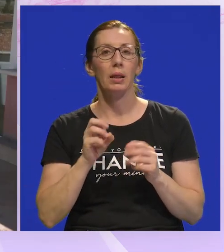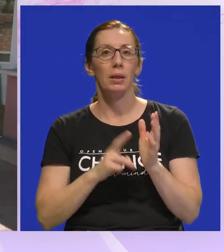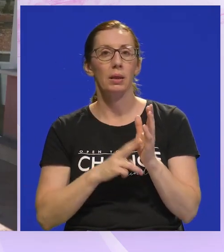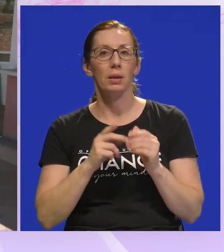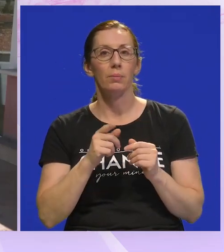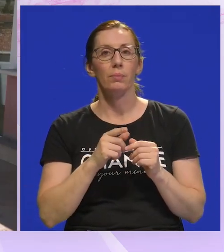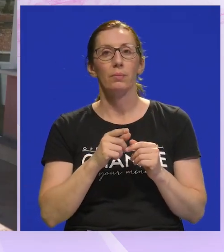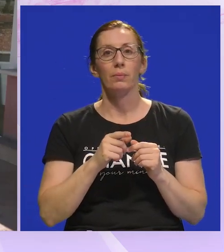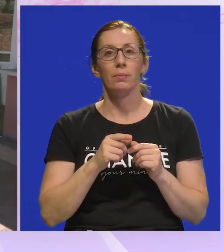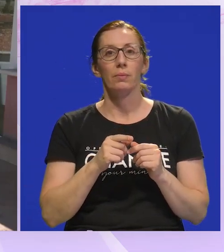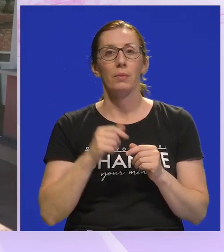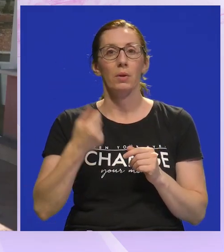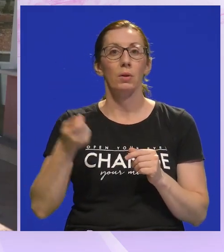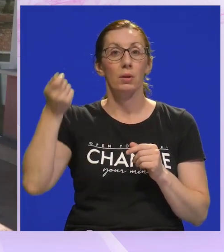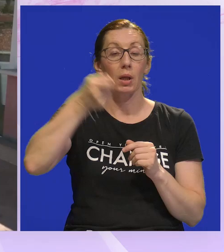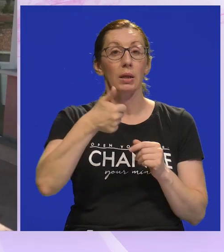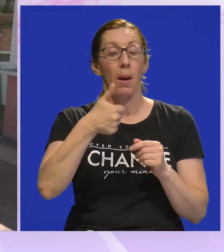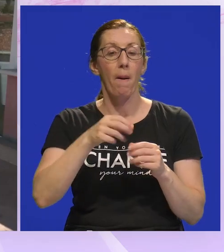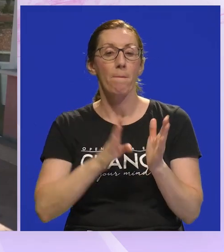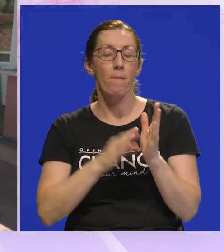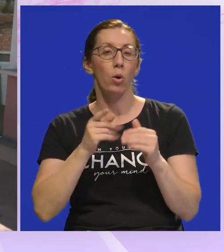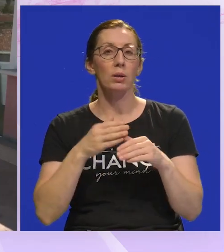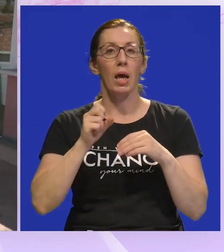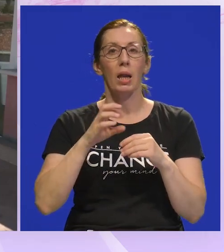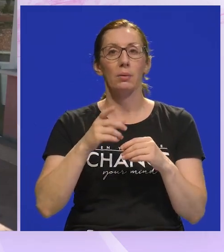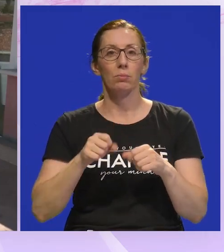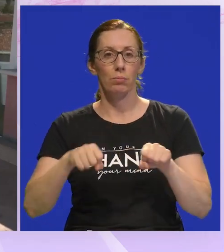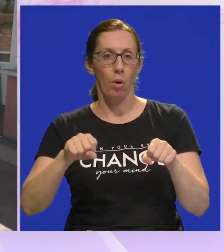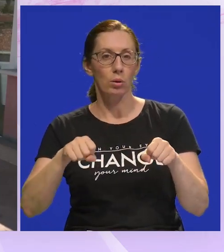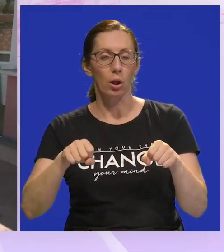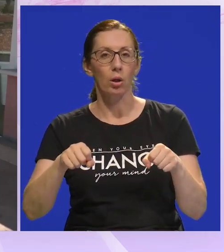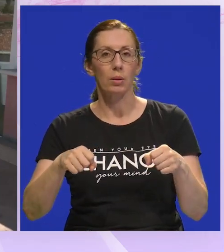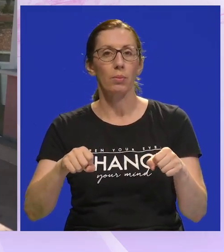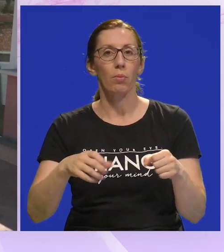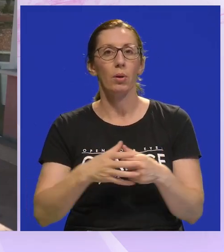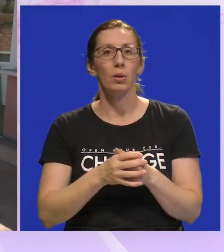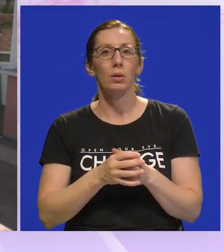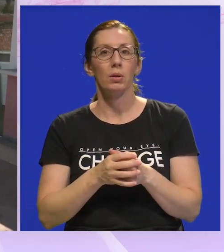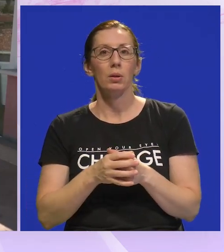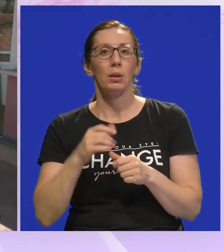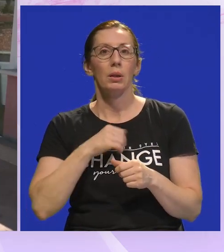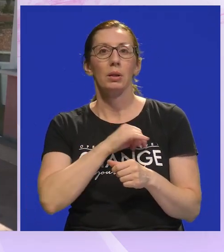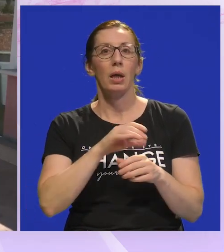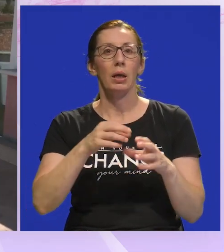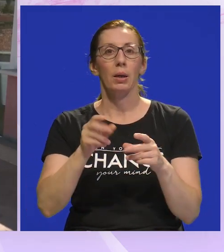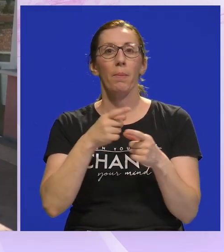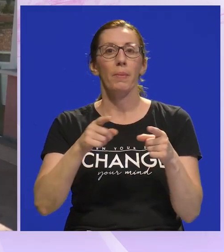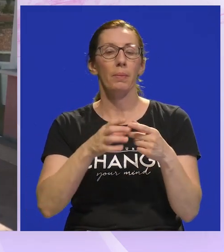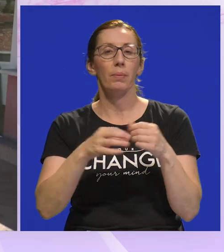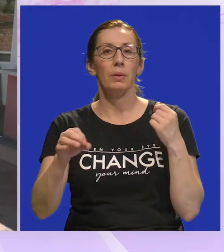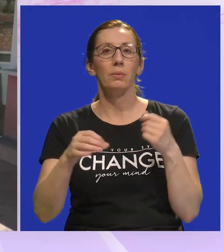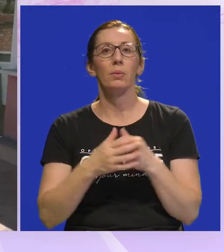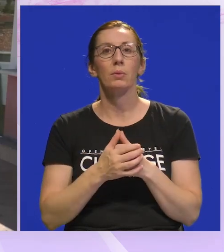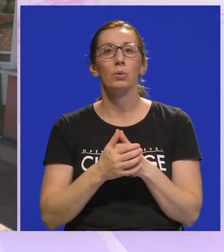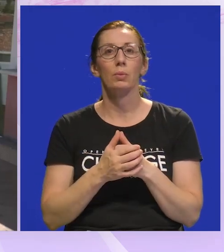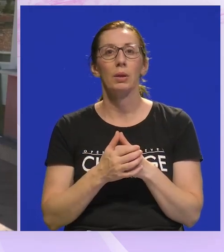Kern, oni su donijeli svoj jedan od zadnjih modela Yamaha CFX, koji je jedan izuzetno zanimljiv